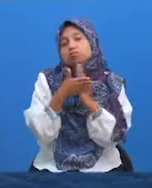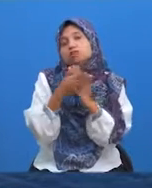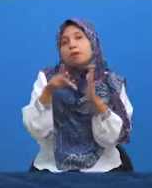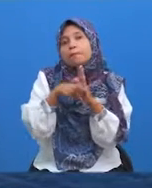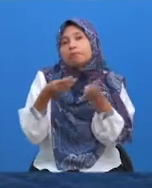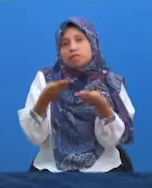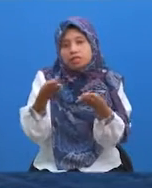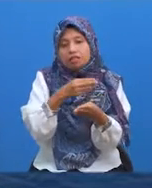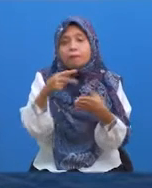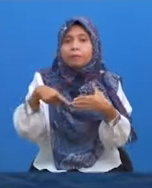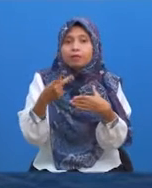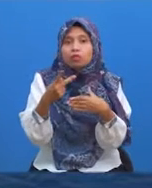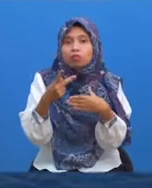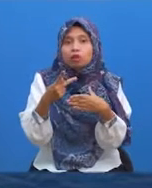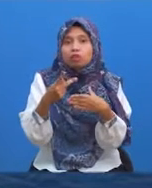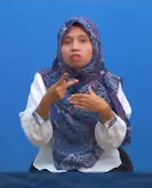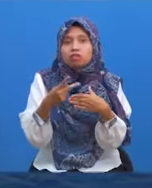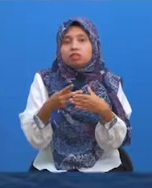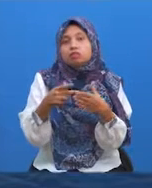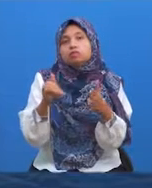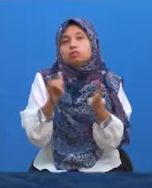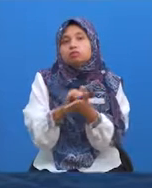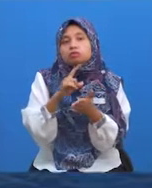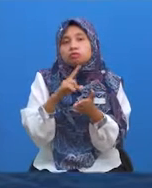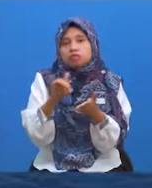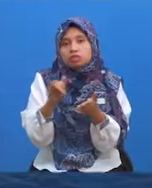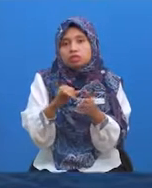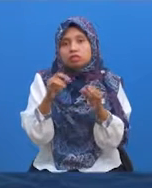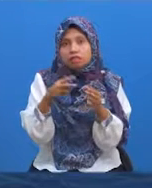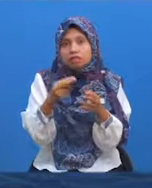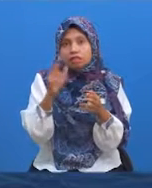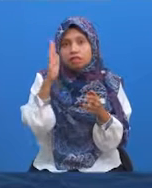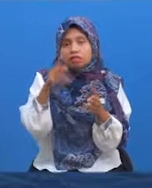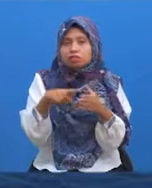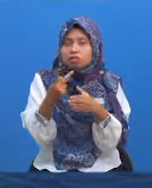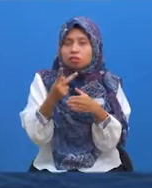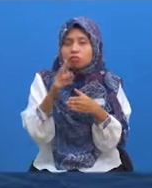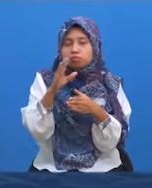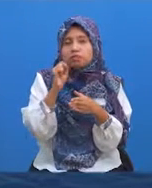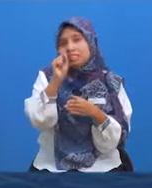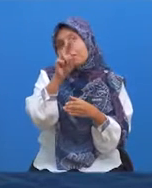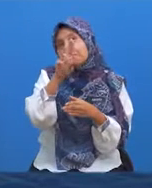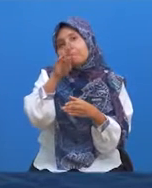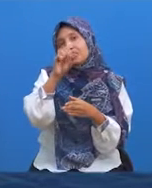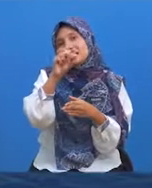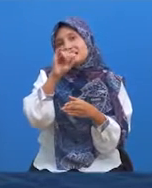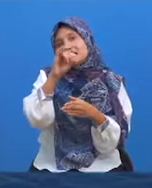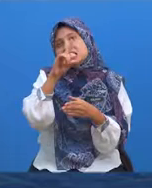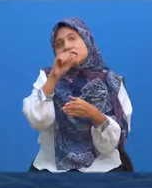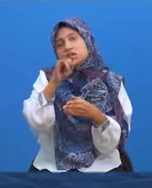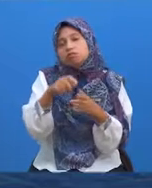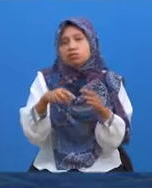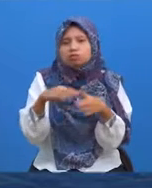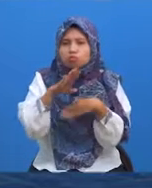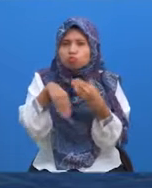Begitu juga dengan jumlah subsidi yang akan dinikmati oleh pengelola atau pembeli semuanya